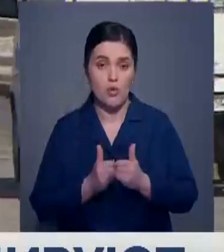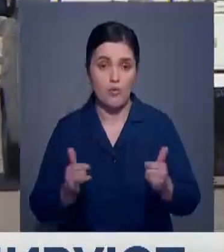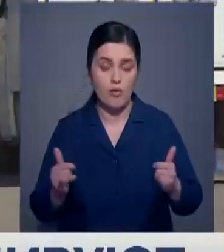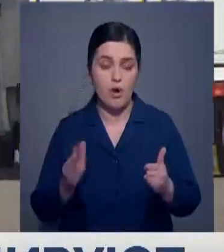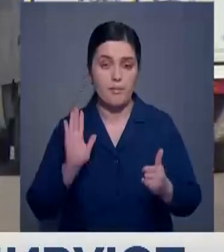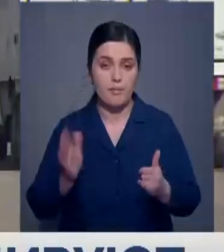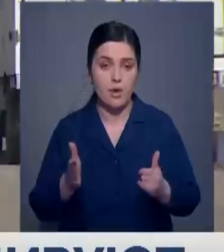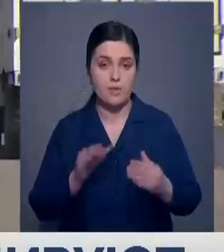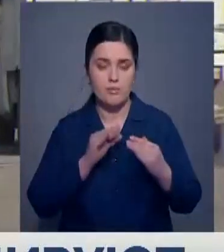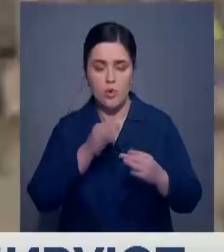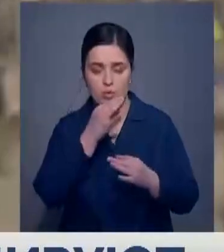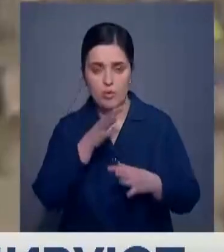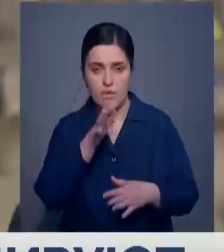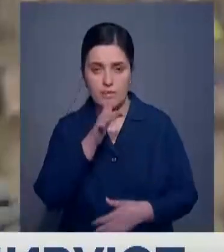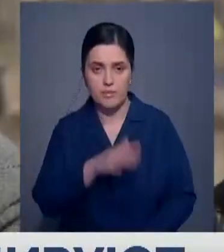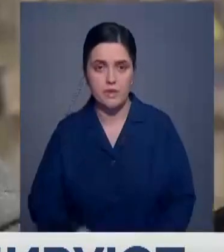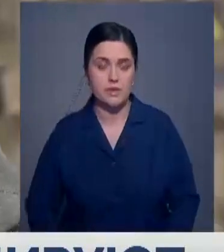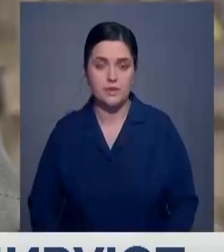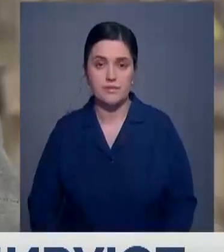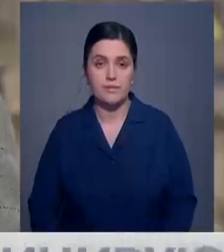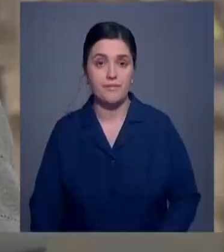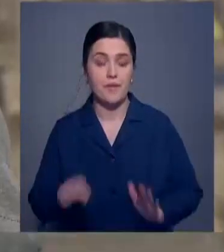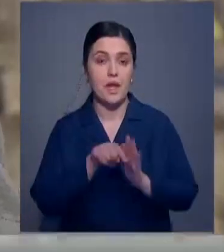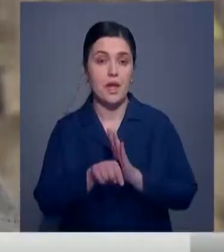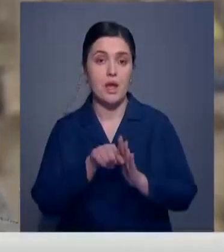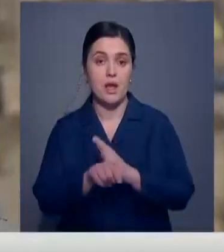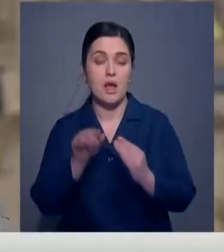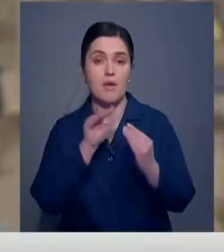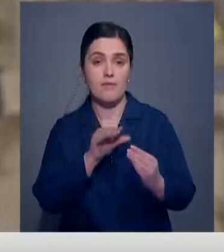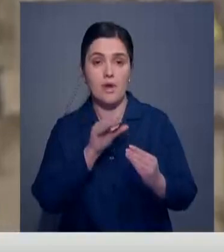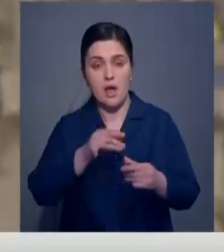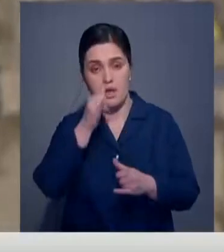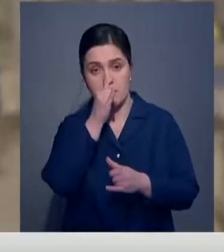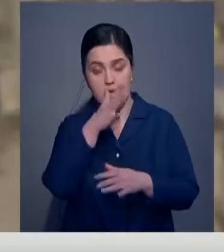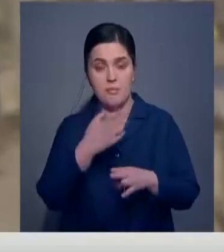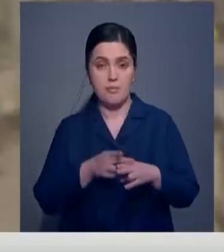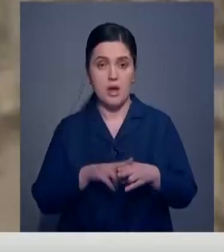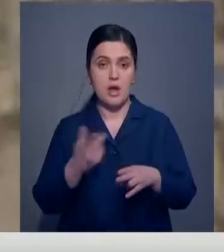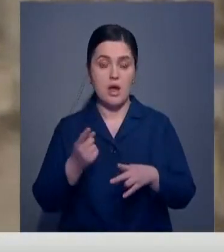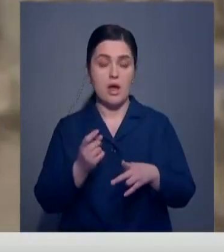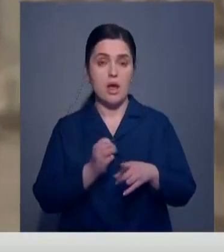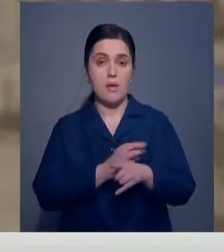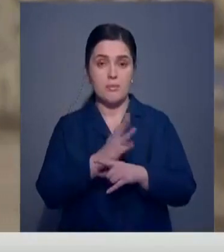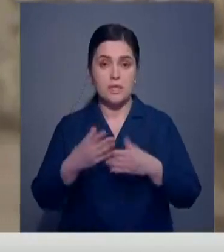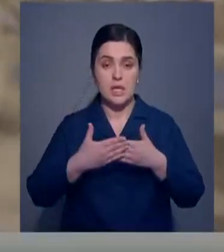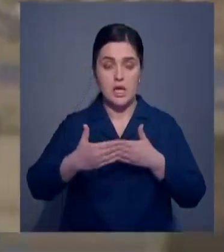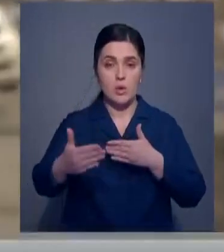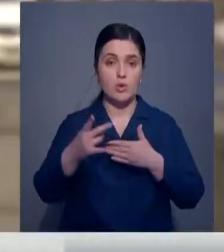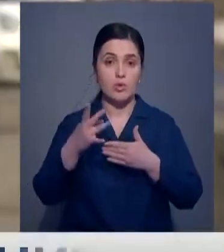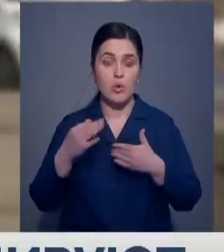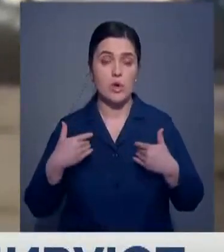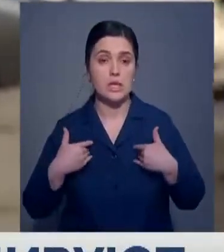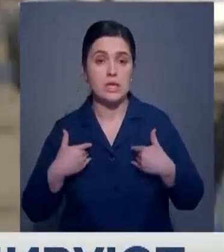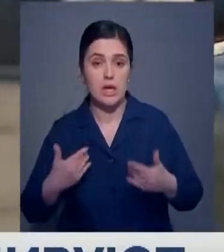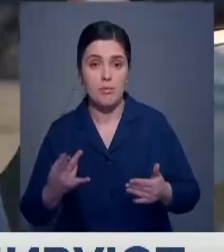машин смогут в любой момент. Конечно, салон автомобиля не может обеспечить необходимые социальные дистанции, но специалисты рекомендуют